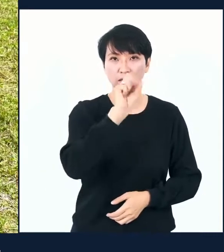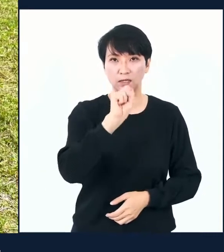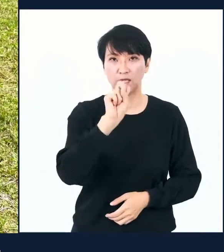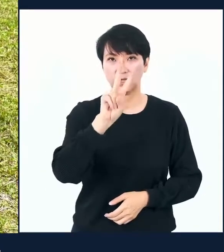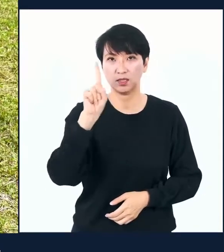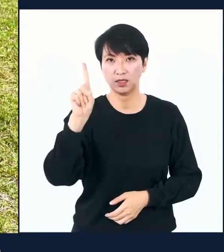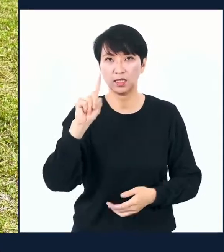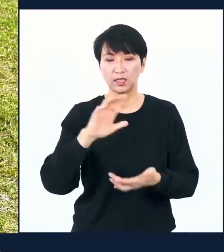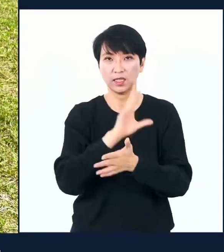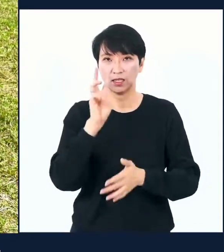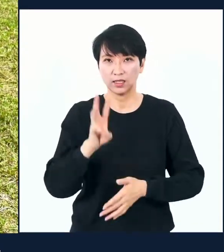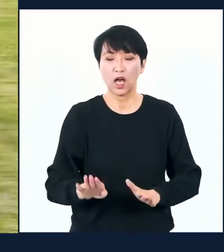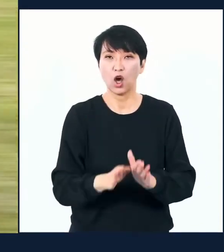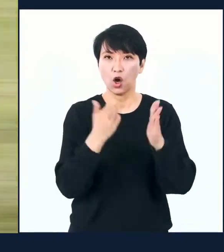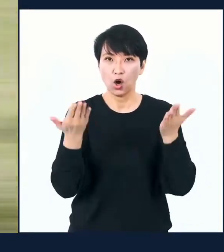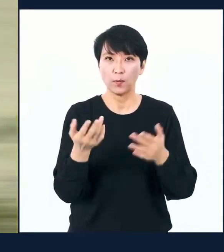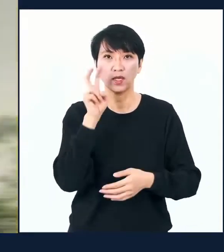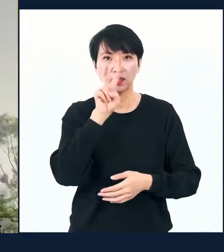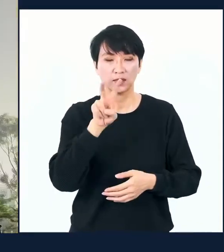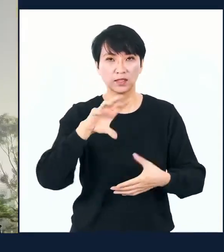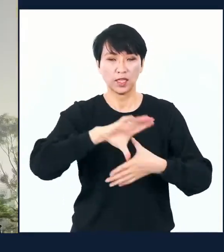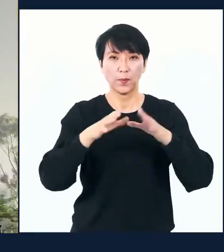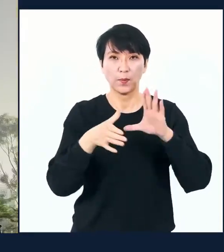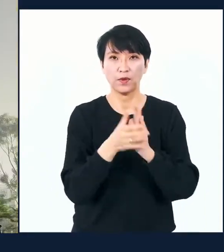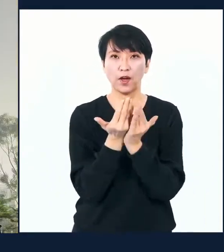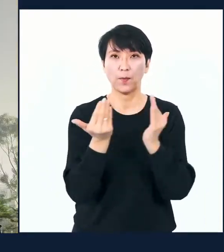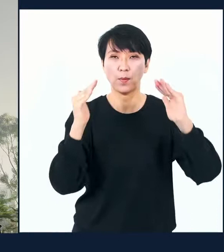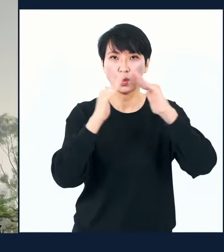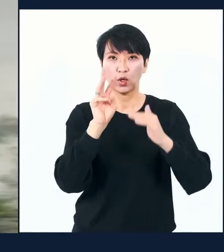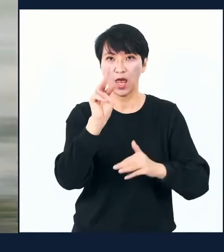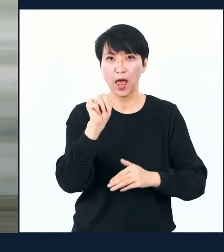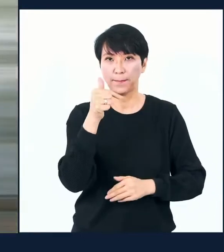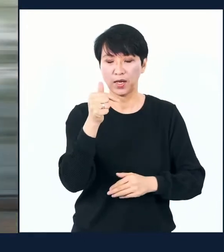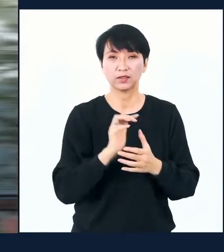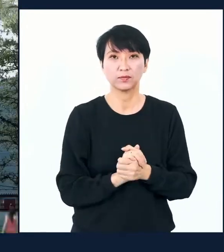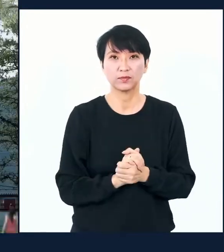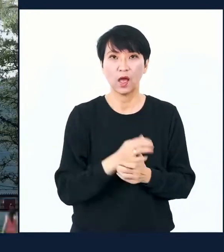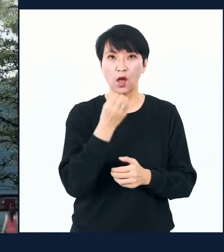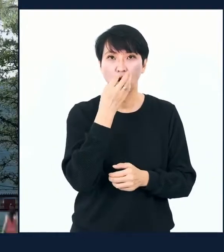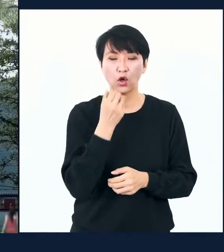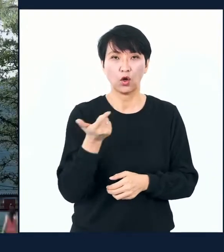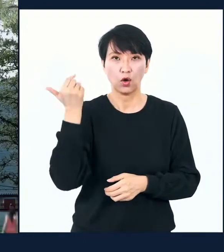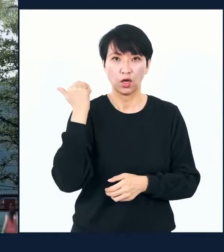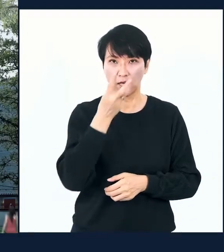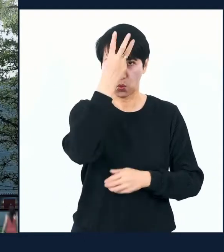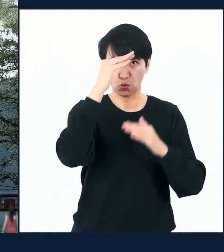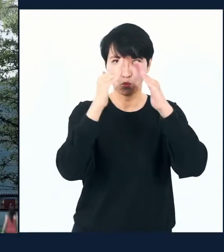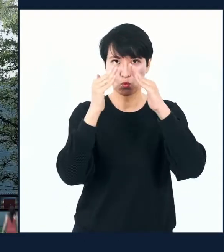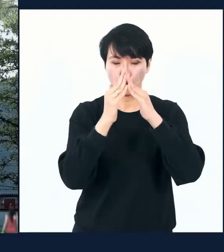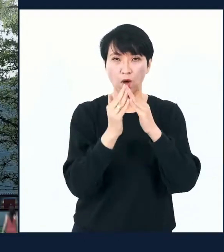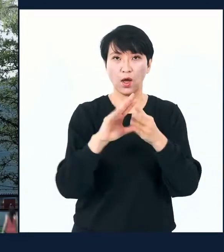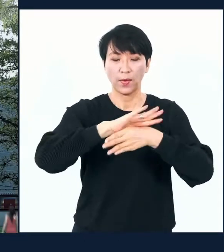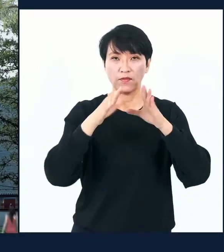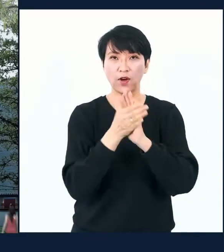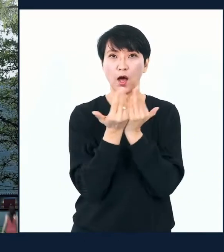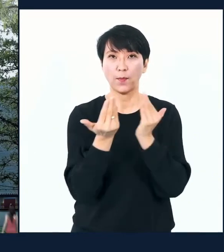2021年底開幕的視覺文化博物館 Empress， 而香港故宮文化博物館